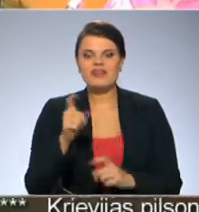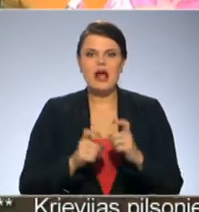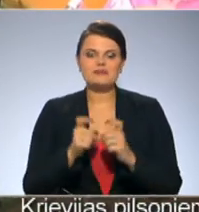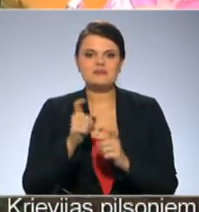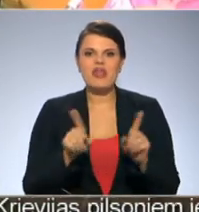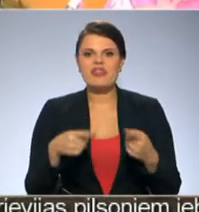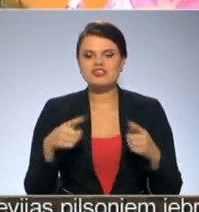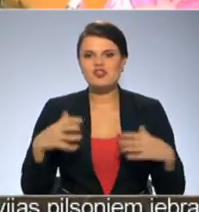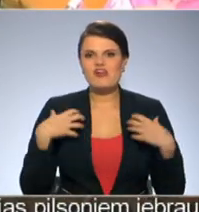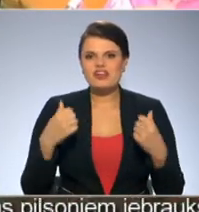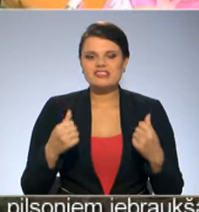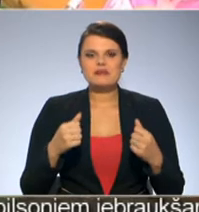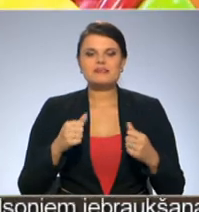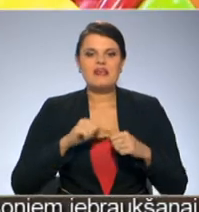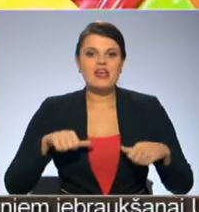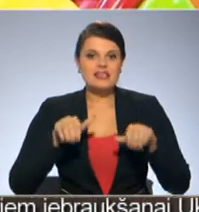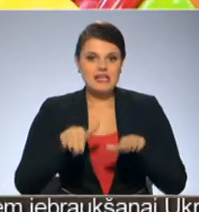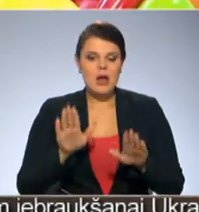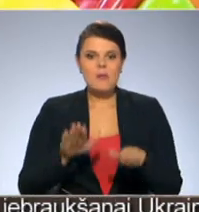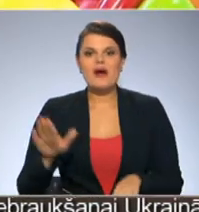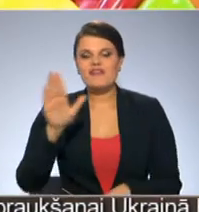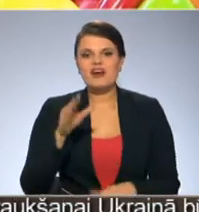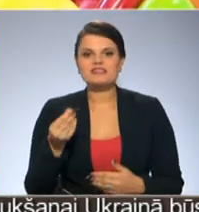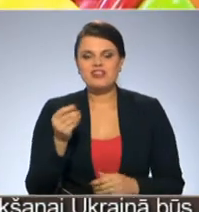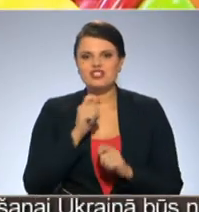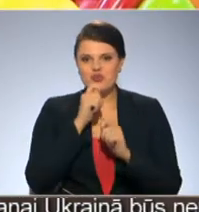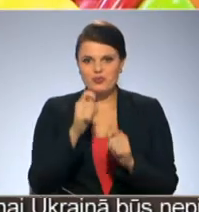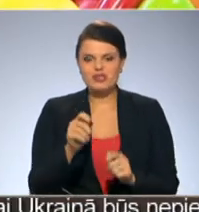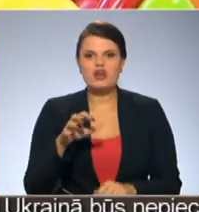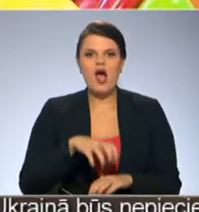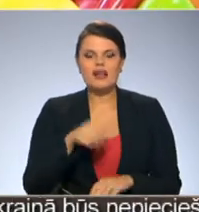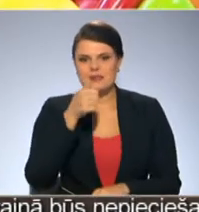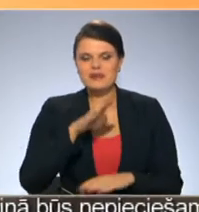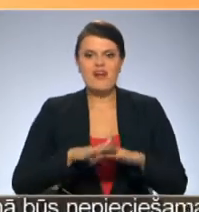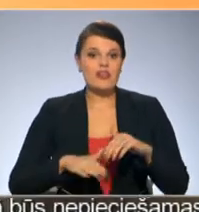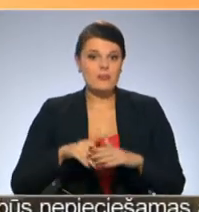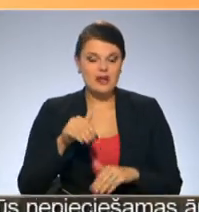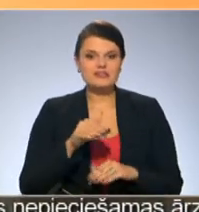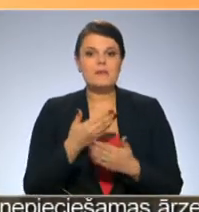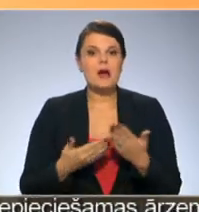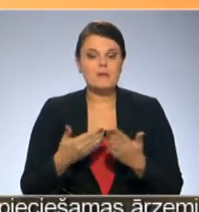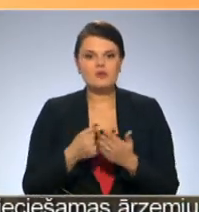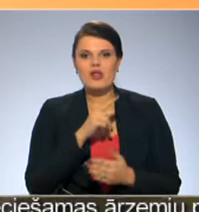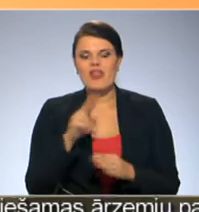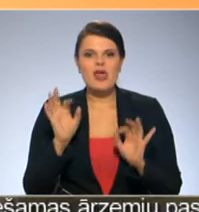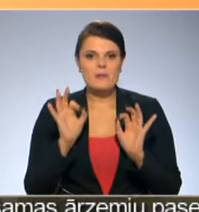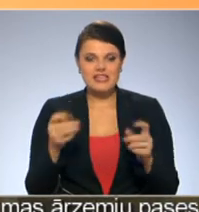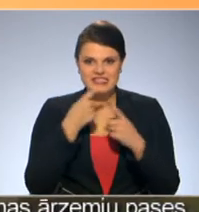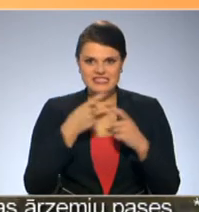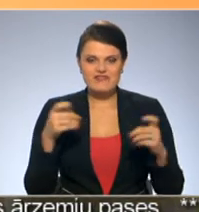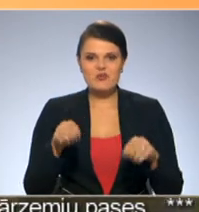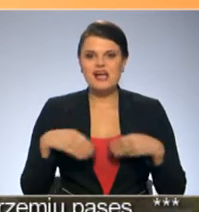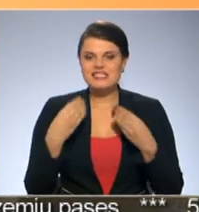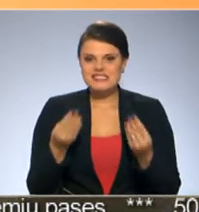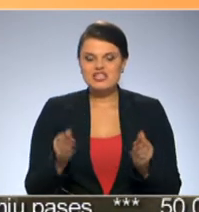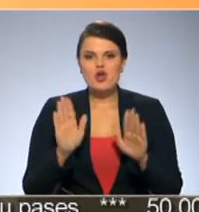apstrīdējusi Nacionālā veselības dienesta lēmumu par valsts finansējumu piešķiršanu ārstes privātpraksē, pamatojot to ar nepatiesas informācijas